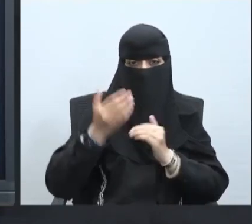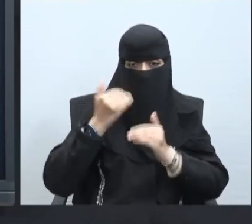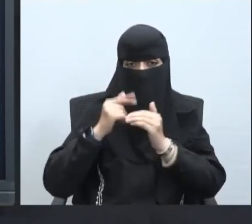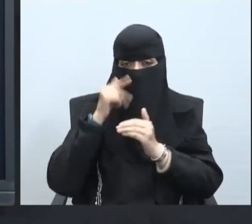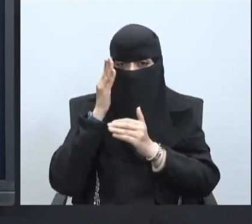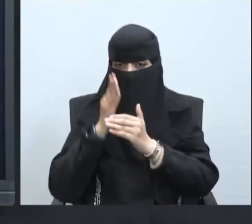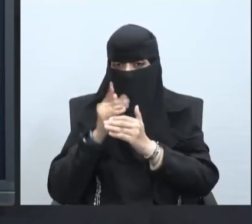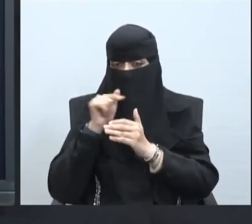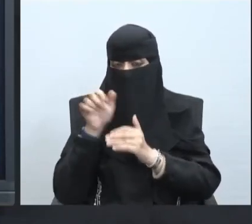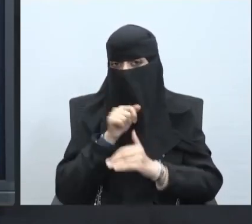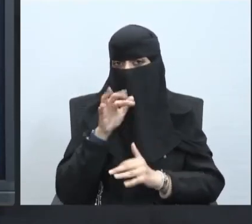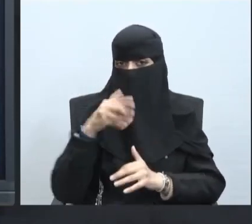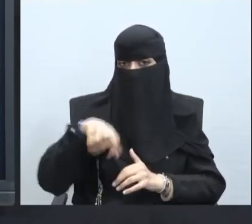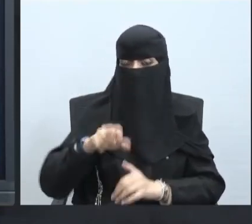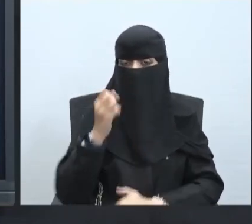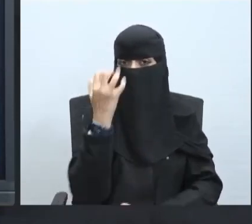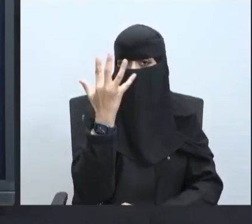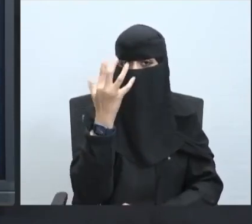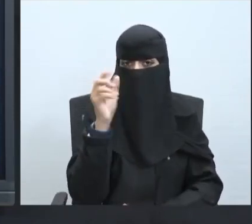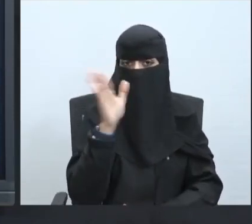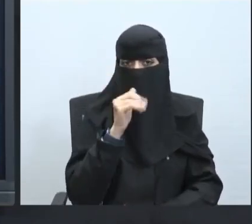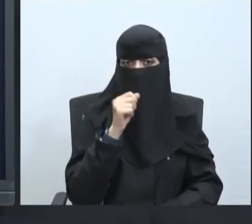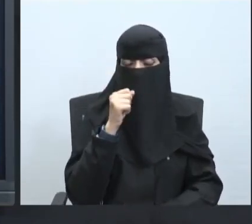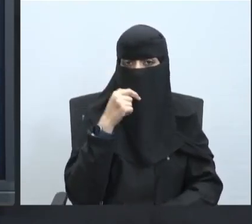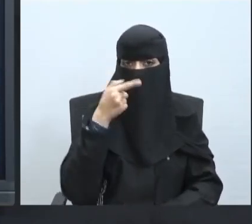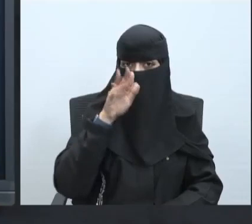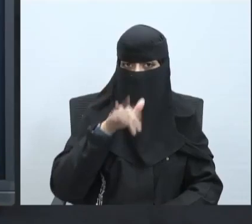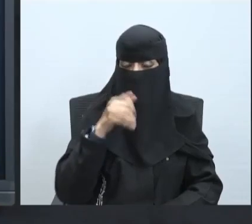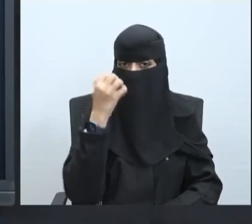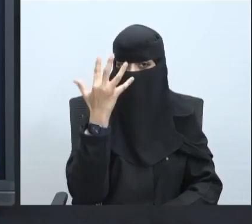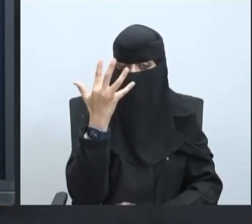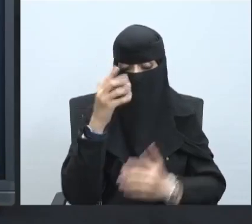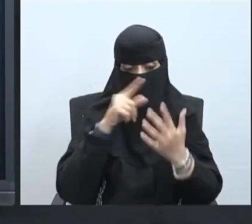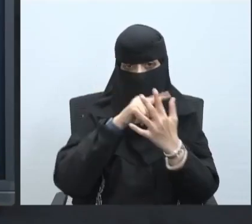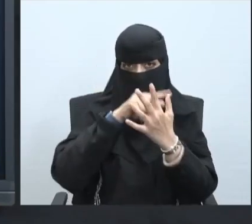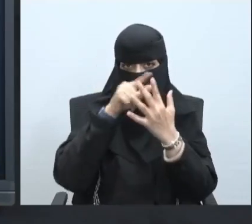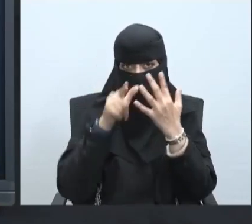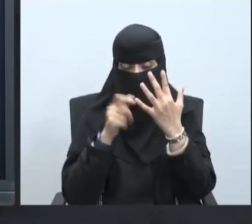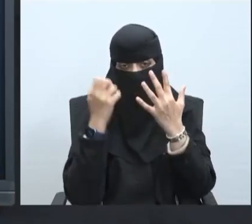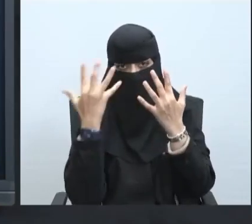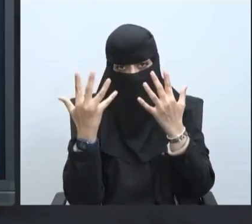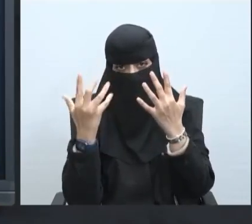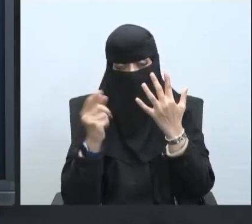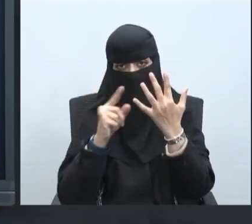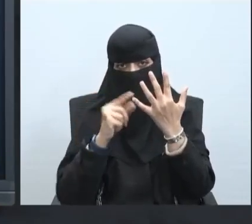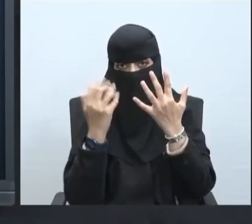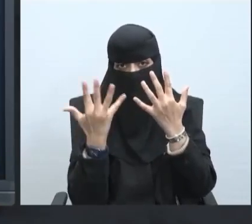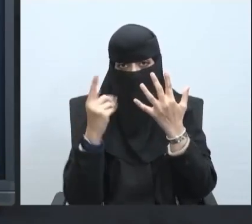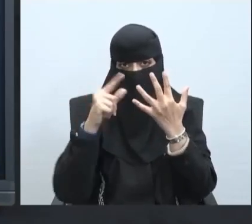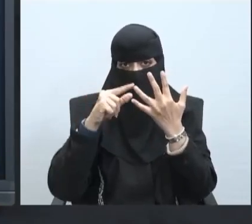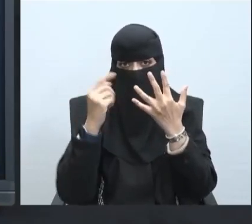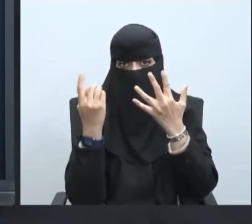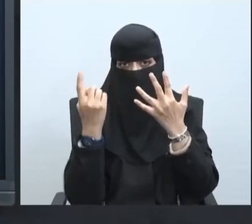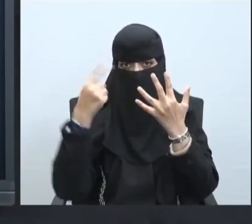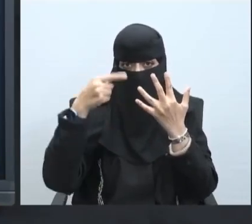اخر ما رايكم نضعها من فئه الخمس ريالات اذا لدينا خمسه اوراق نقديه ونعد الان بالخمسات خمسه